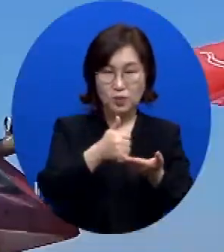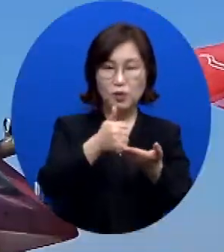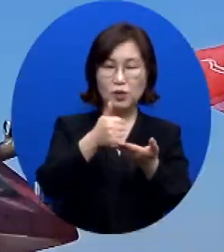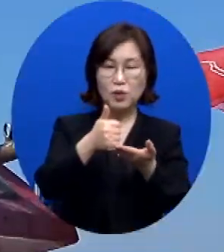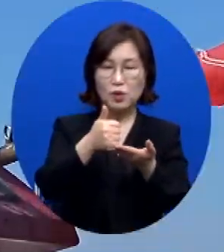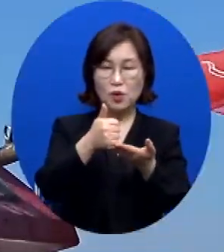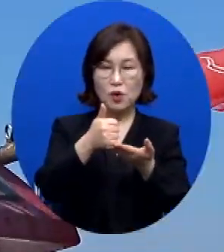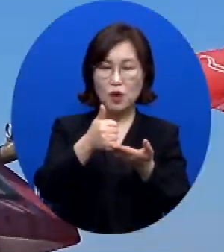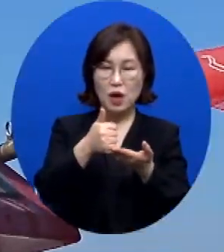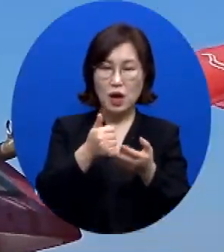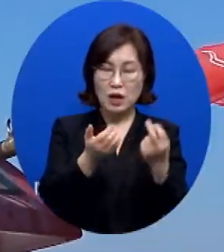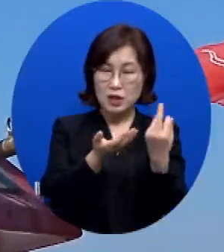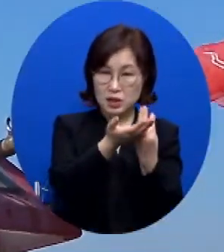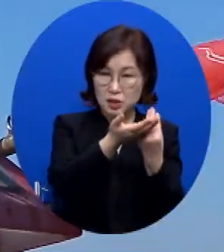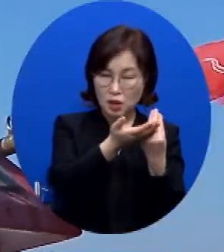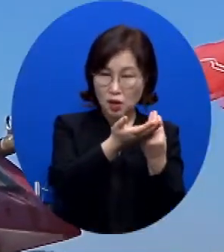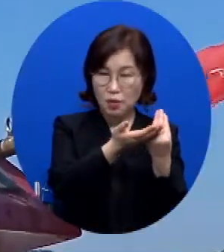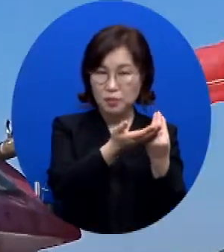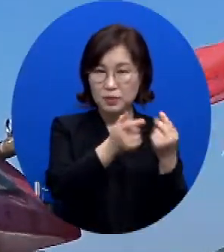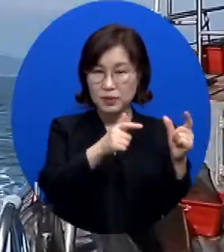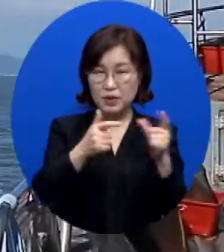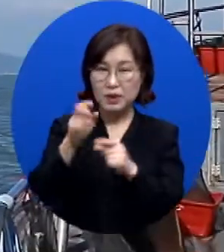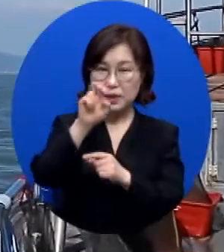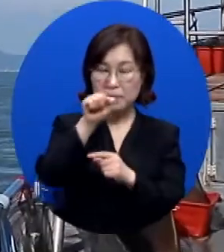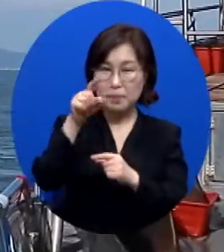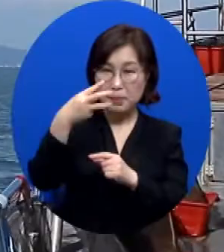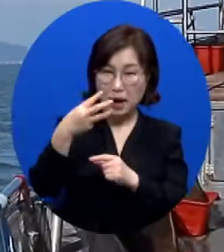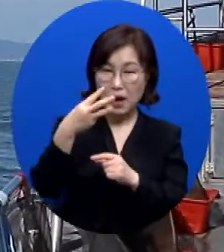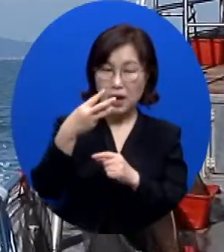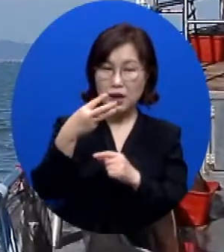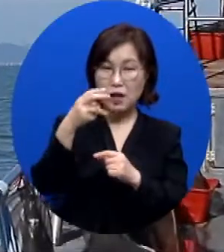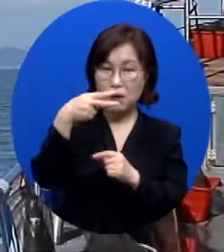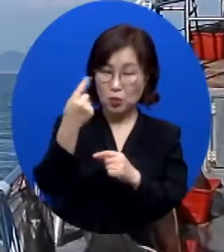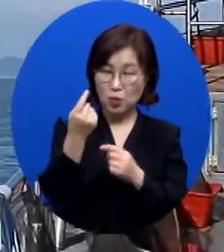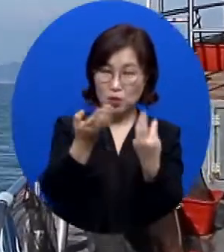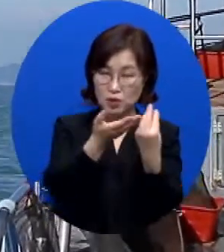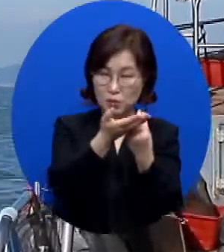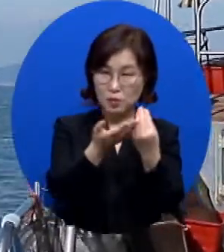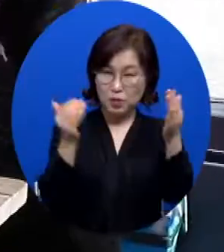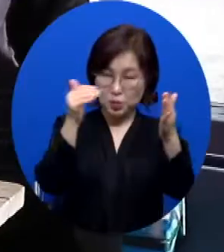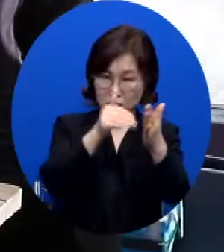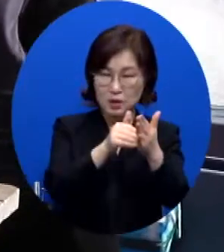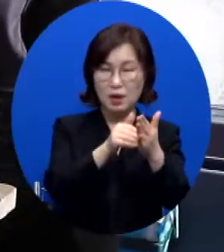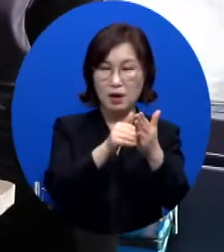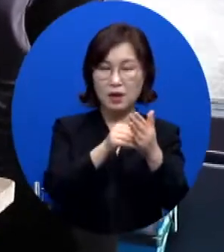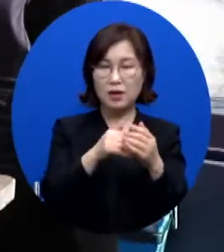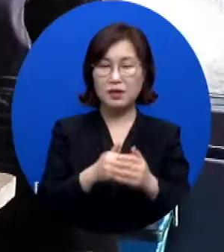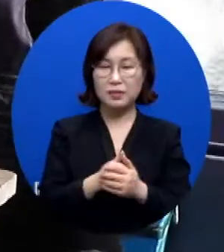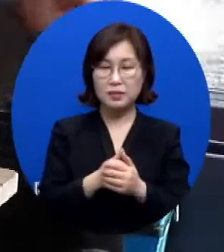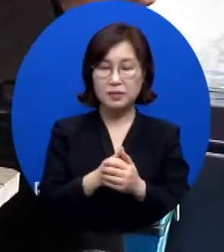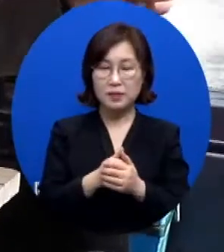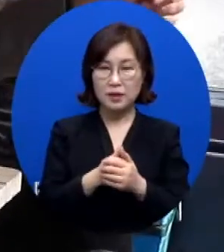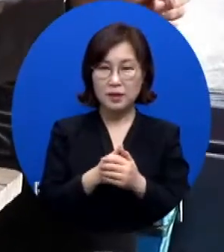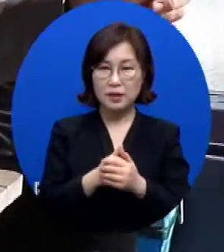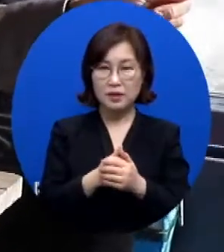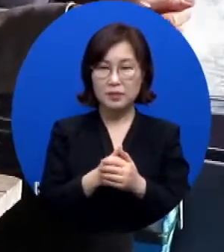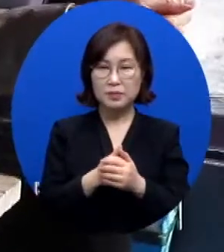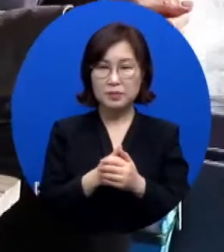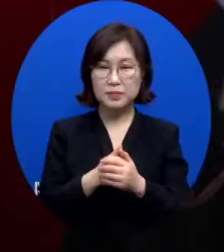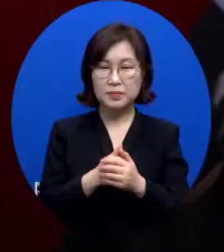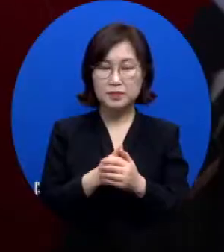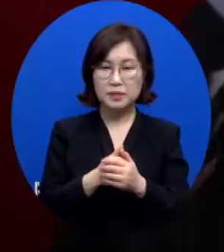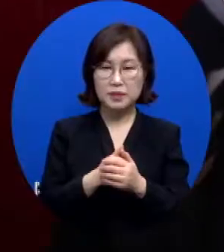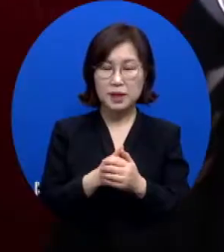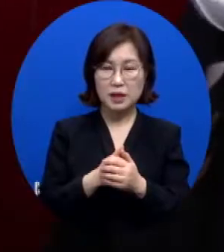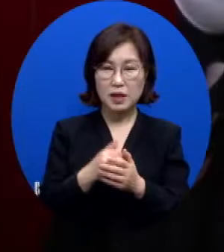고군산군도 끝자락에 위치한 말도로 향합니다. 추명순 전도사 기념사업회가 마련한 이번 말도 방문에는